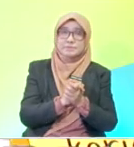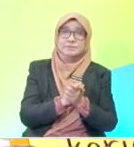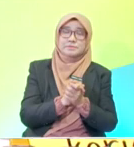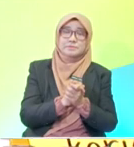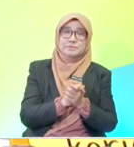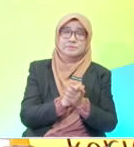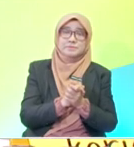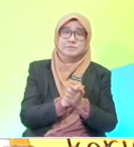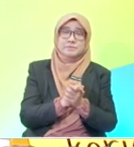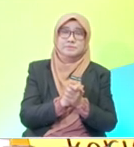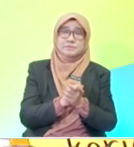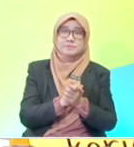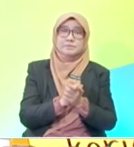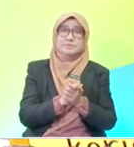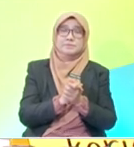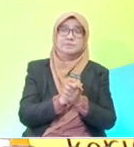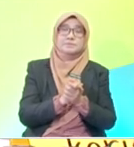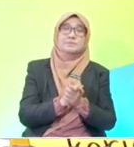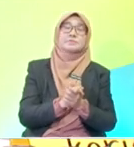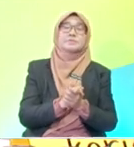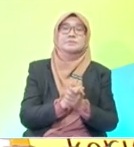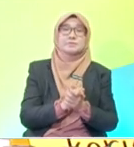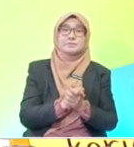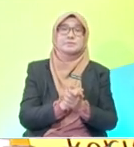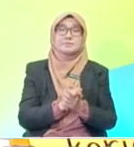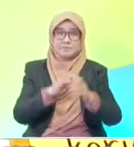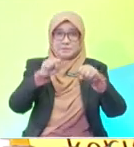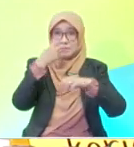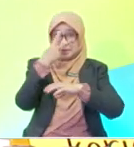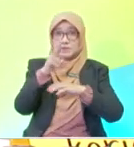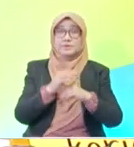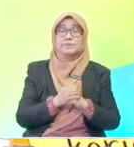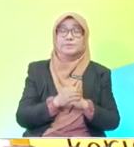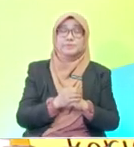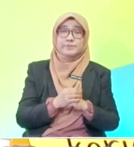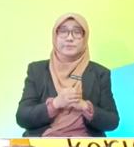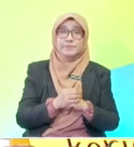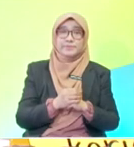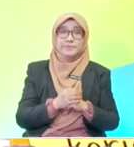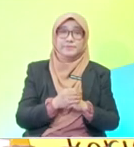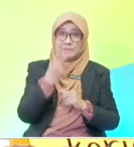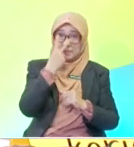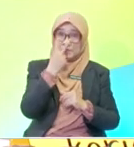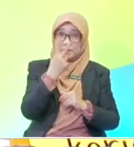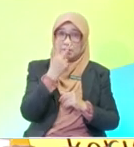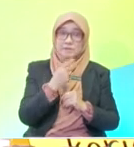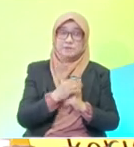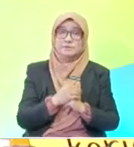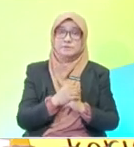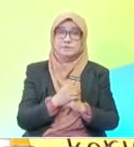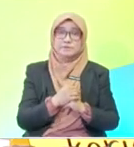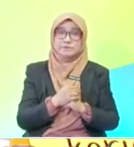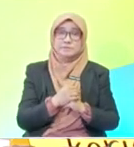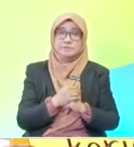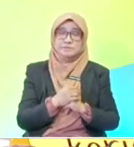Macam mana cikgu? Hujung ni kita tolak je. Tolak je. Lepas tu, kan kat sini kan macam mana nak tolak kan? Okey. Kita